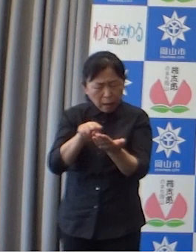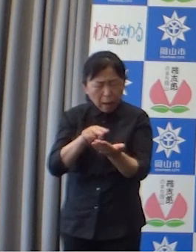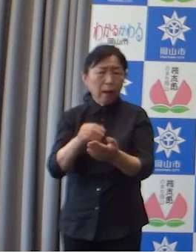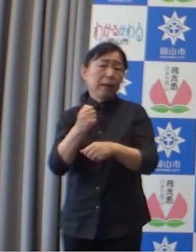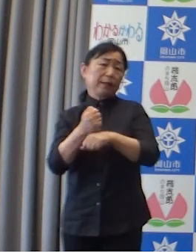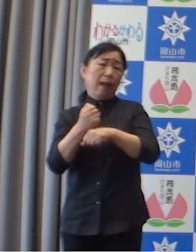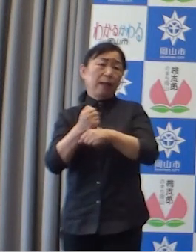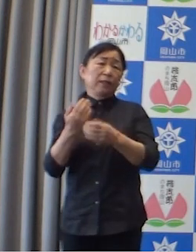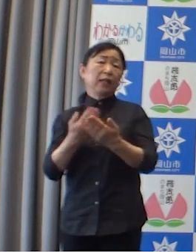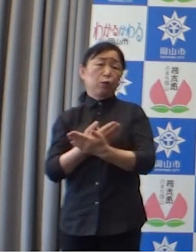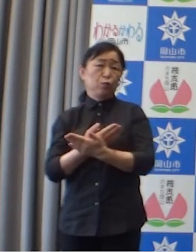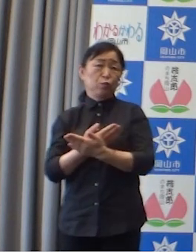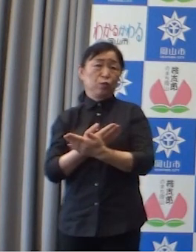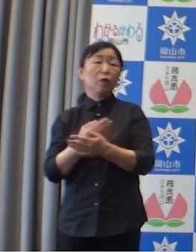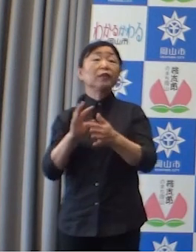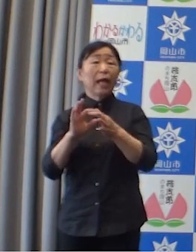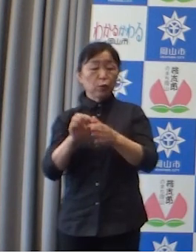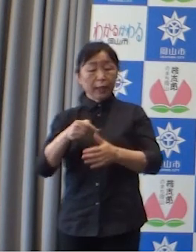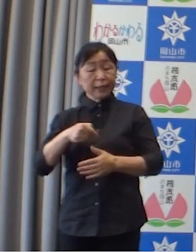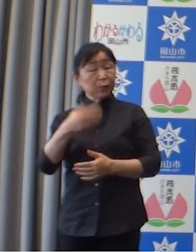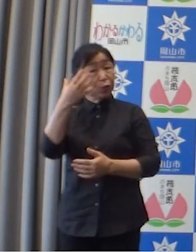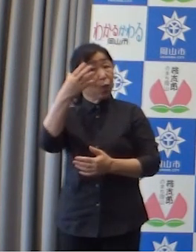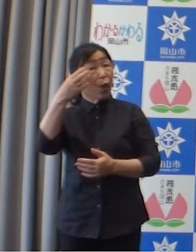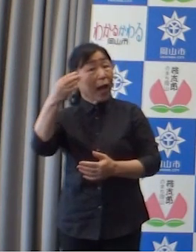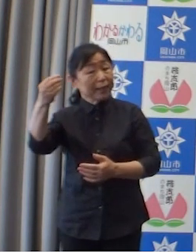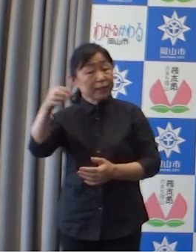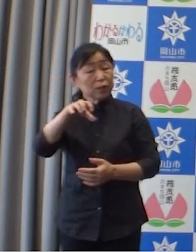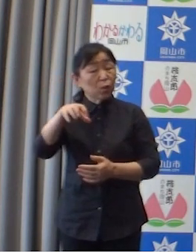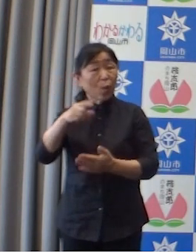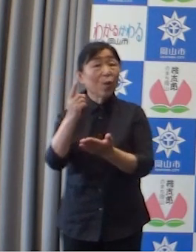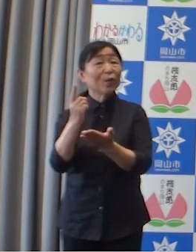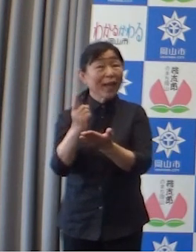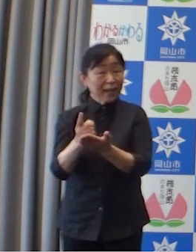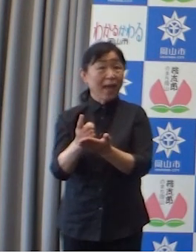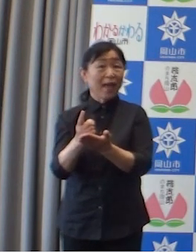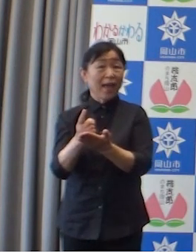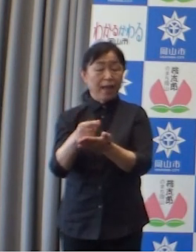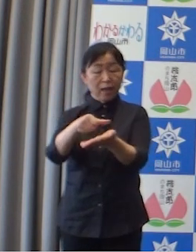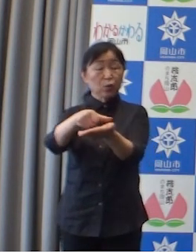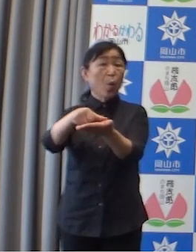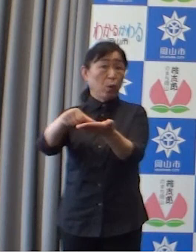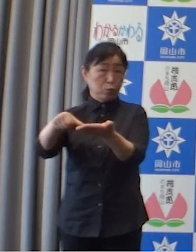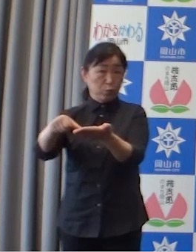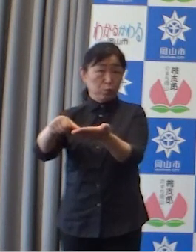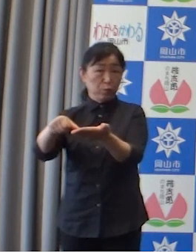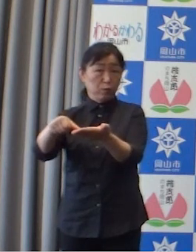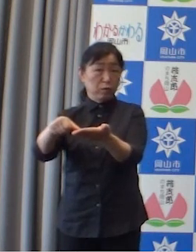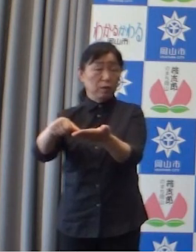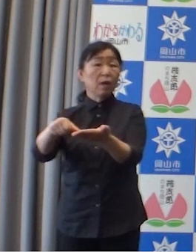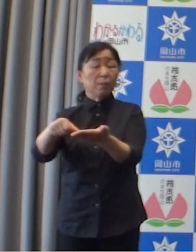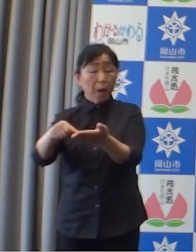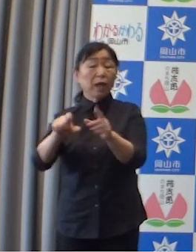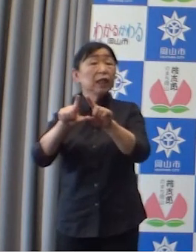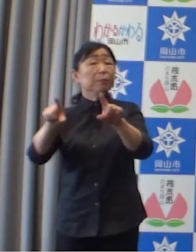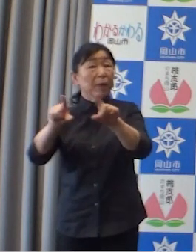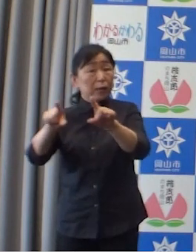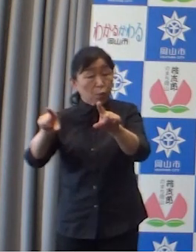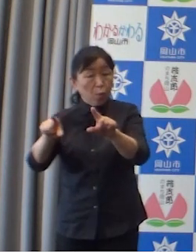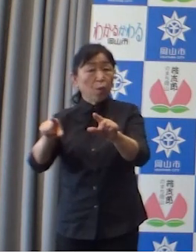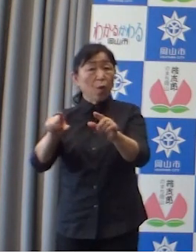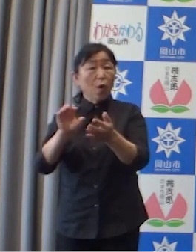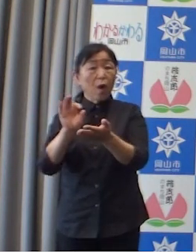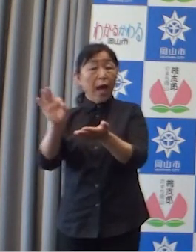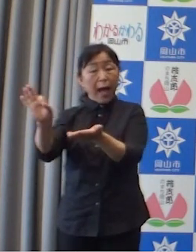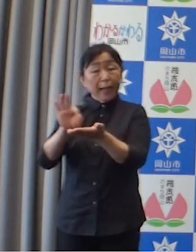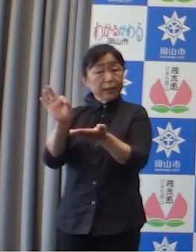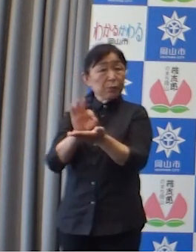、そういう面では関心のあるものにだけ、登録してもらえば、全体配信ありますから、全